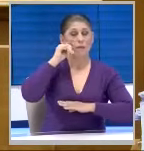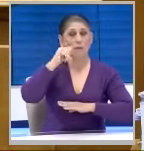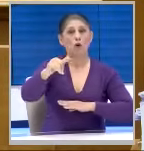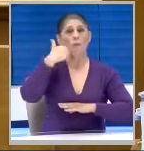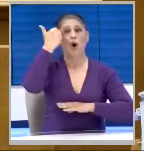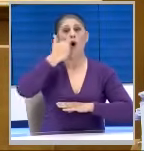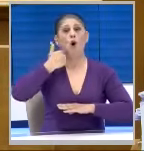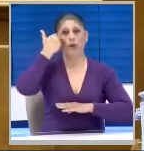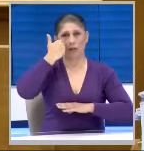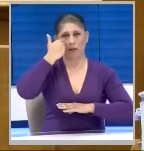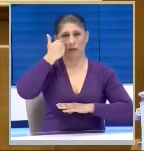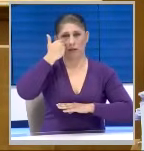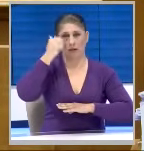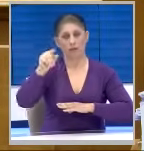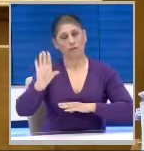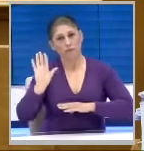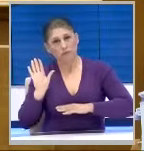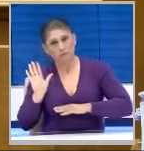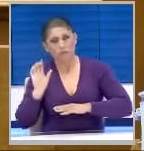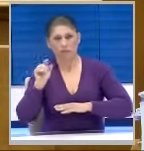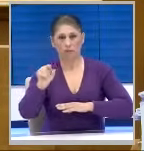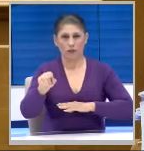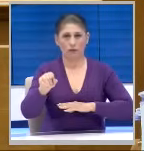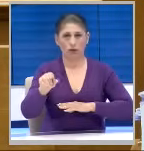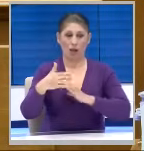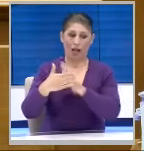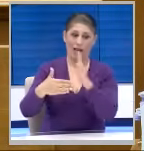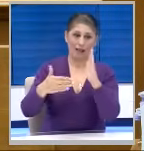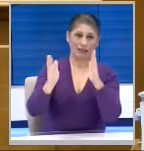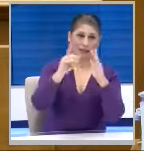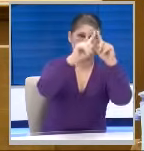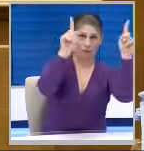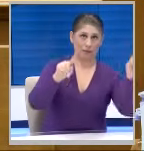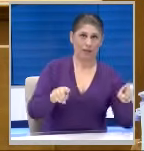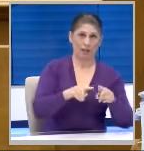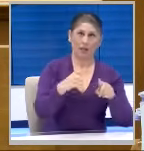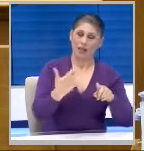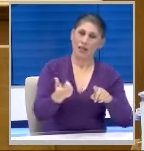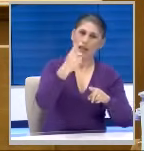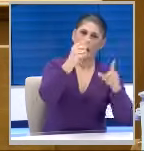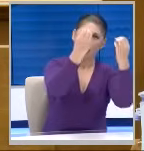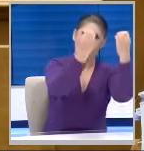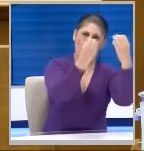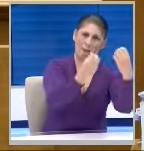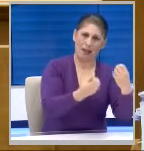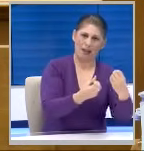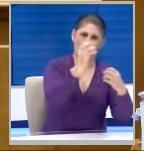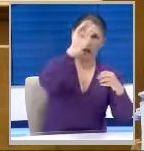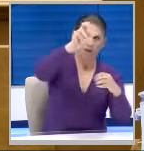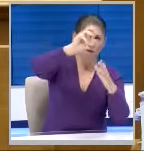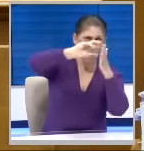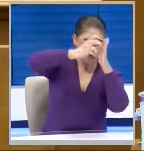κύκλωμα παρότι δε παρότι δε ότι αριστερά του πίνακα υπάρχουν και άλλες λυχνίες λαμπάκια